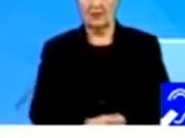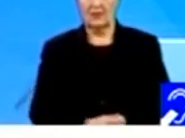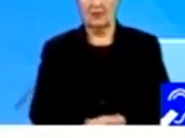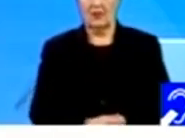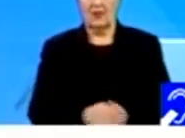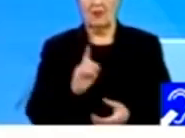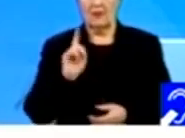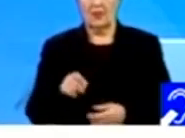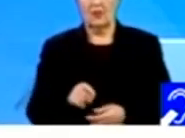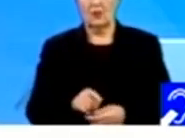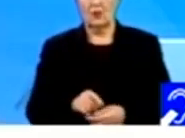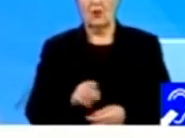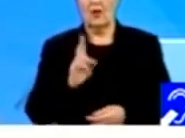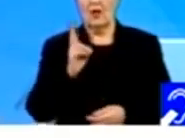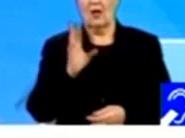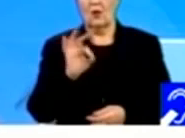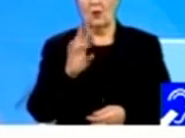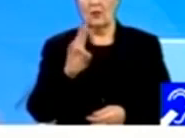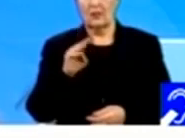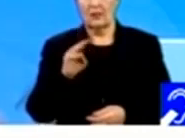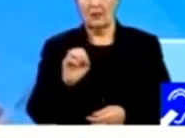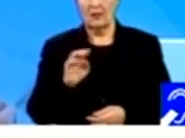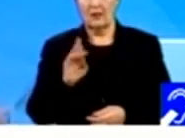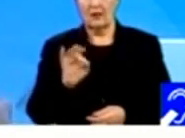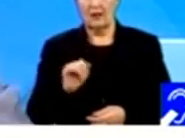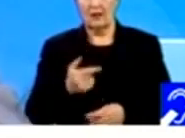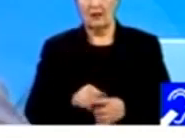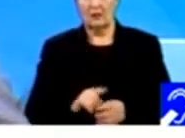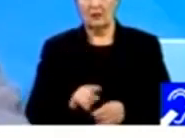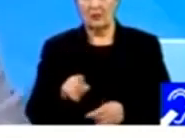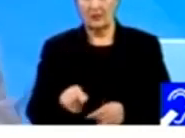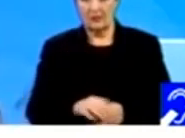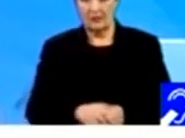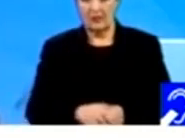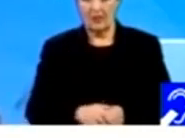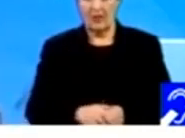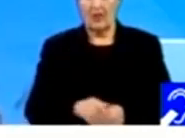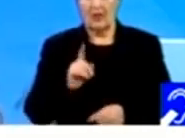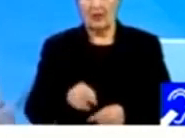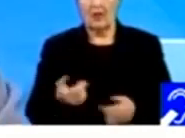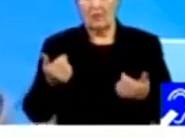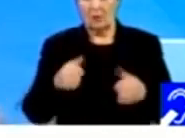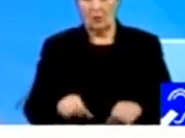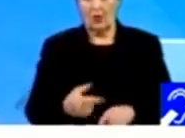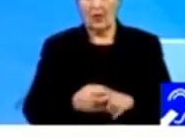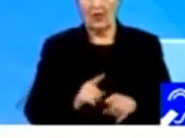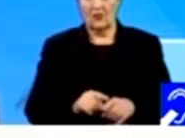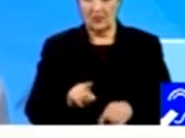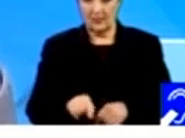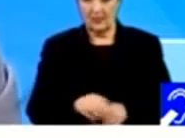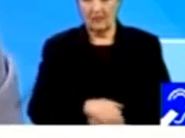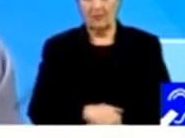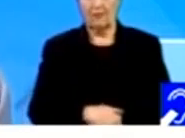contracara acest fenomen. Și eu mă bucur foarte mult că am contribuit esențial la formularea acestor